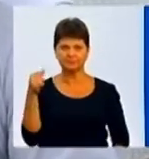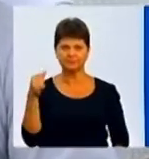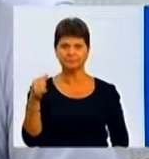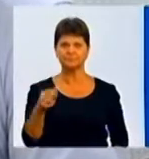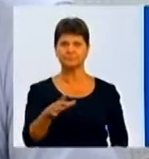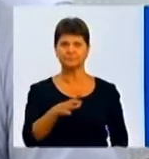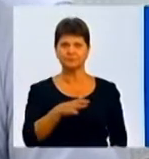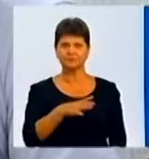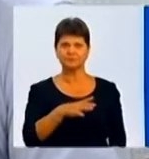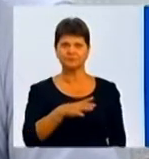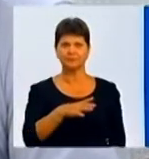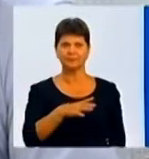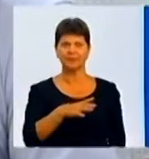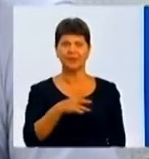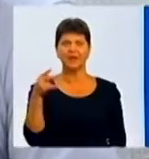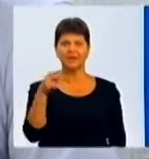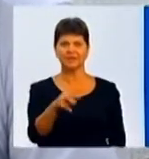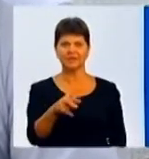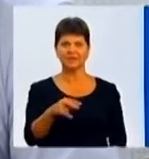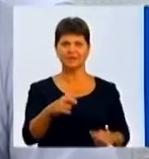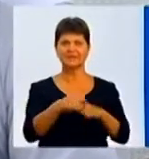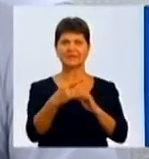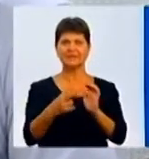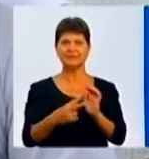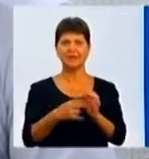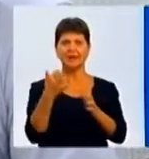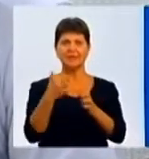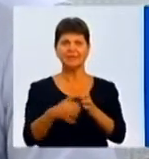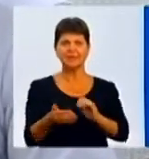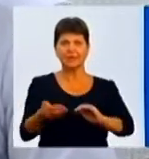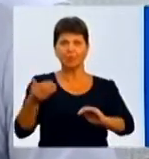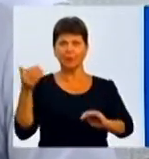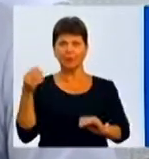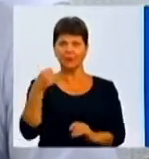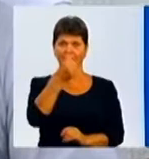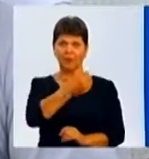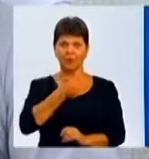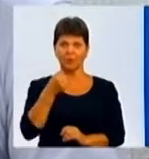минулий рік, 2017 рік, серед тих попередніх років, і